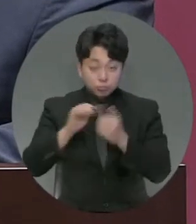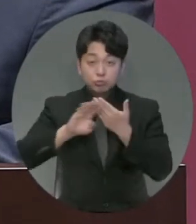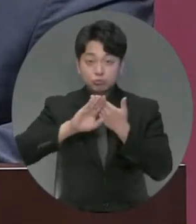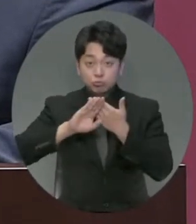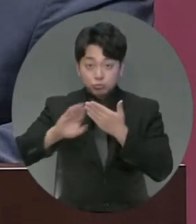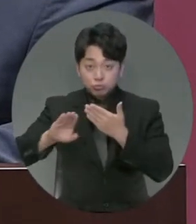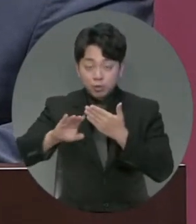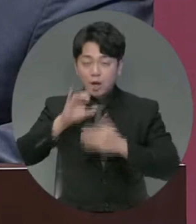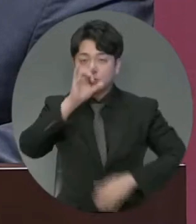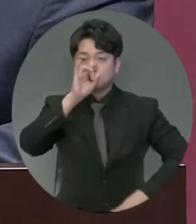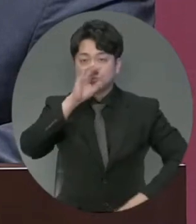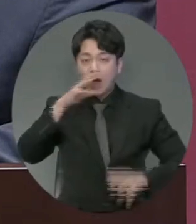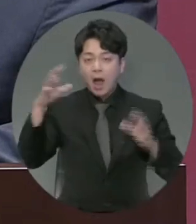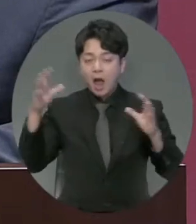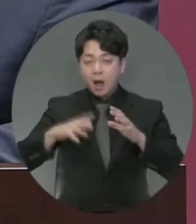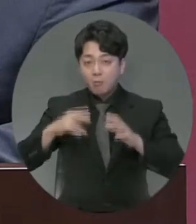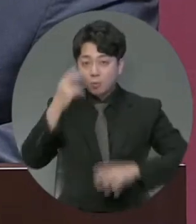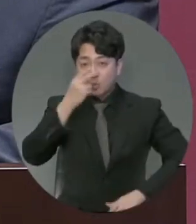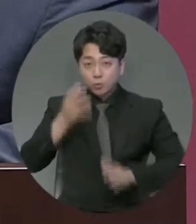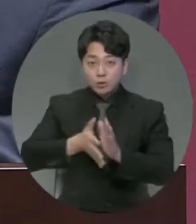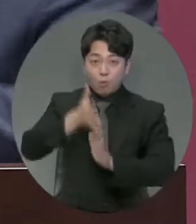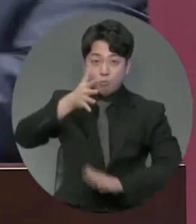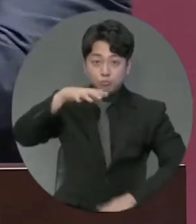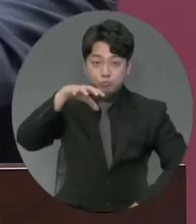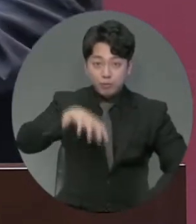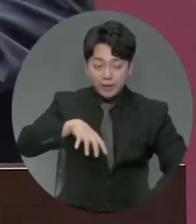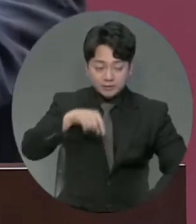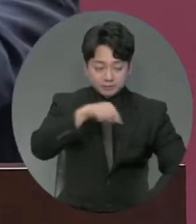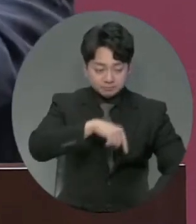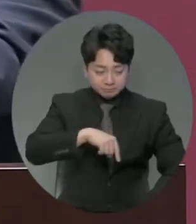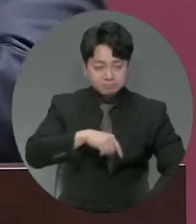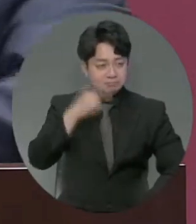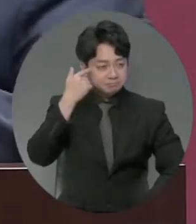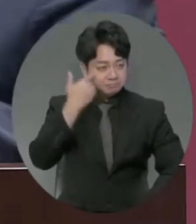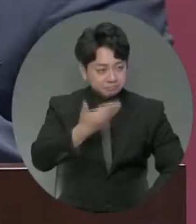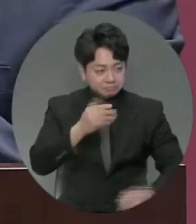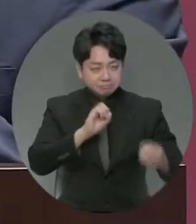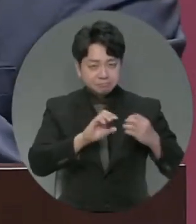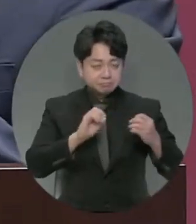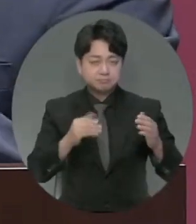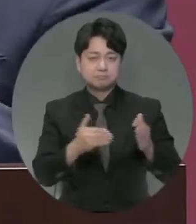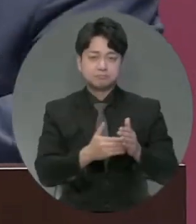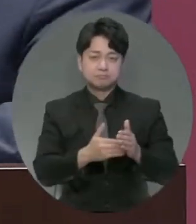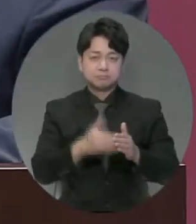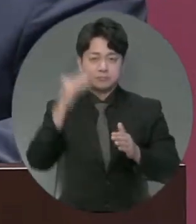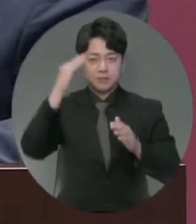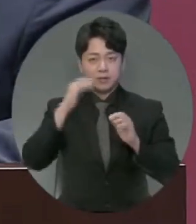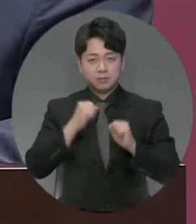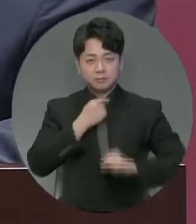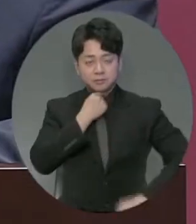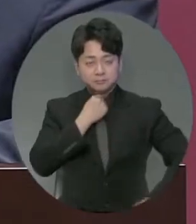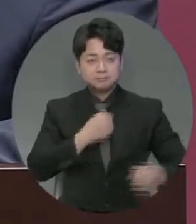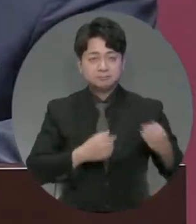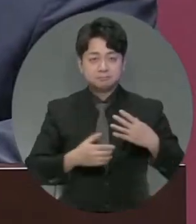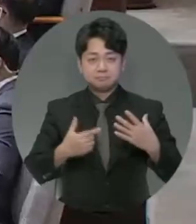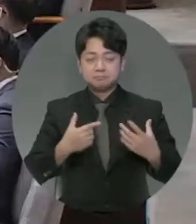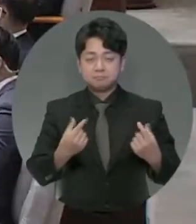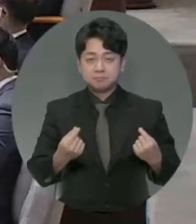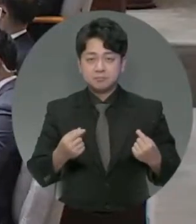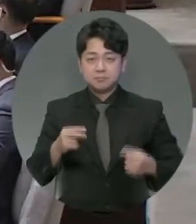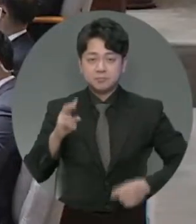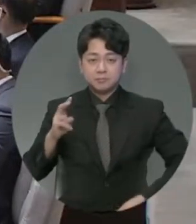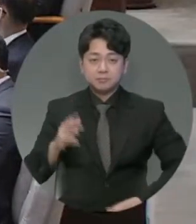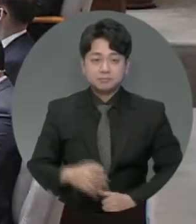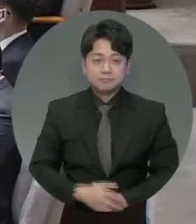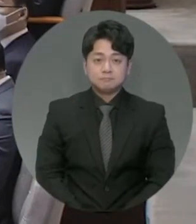했고 기록으로 남겨져 있는 것으로 제가 그렇게 알고 있습니다. 가서 다시 한번 확인해 보세요. 장관님 들어가십시오. 통일부